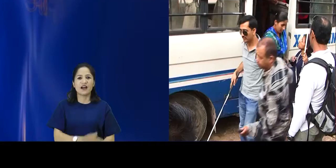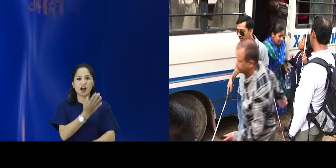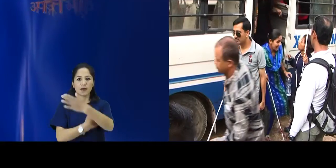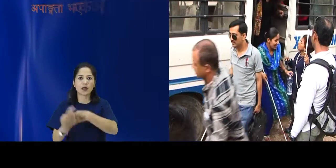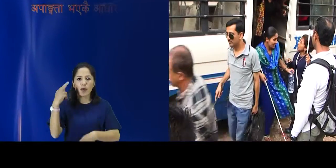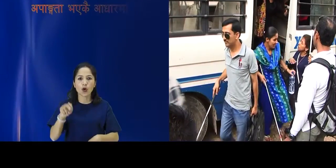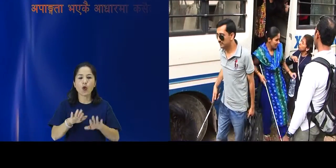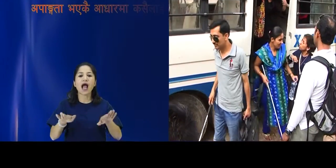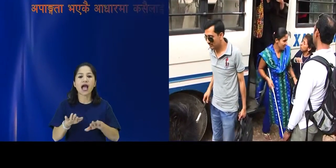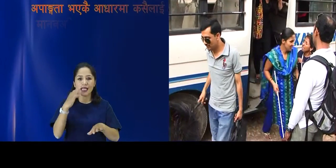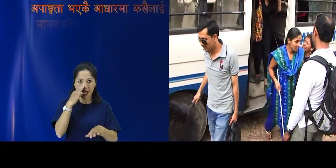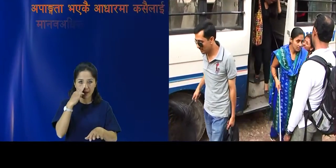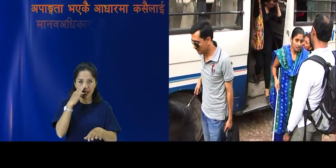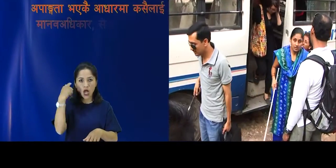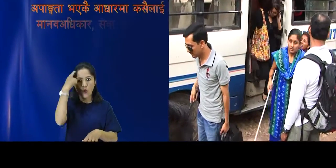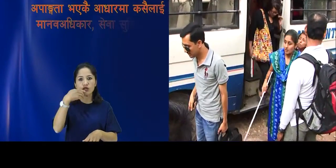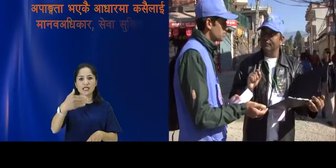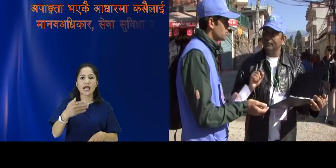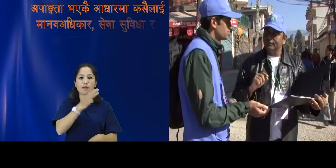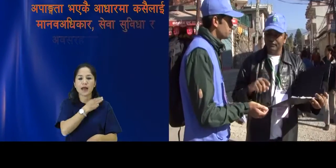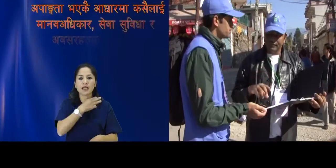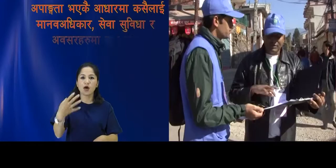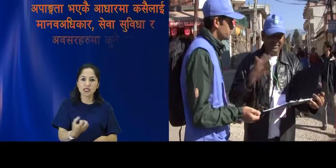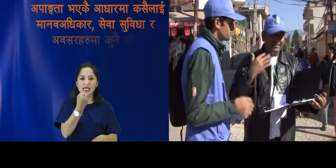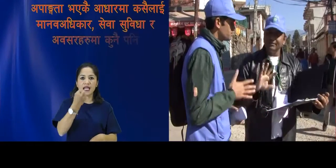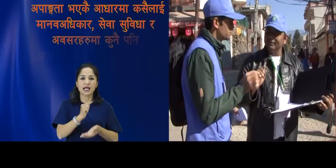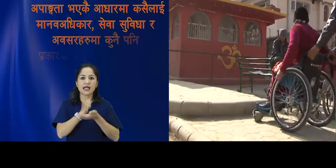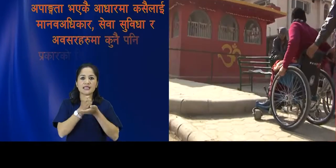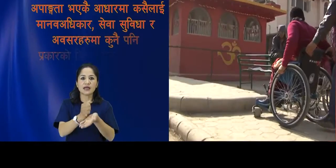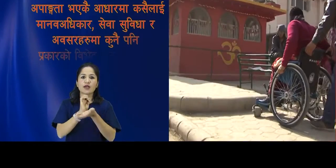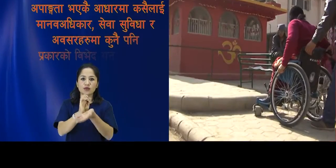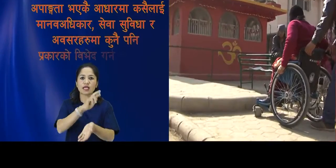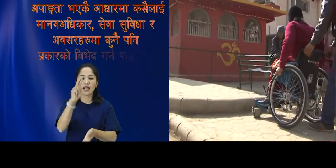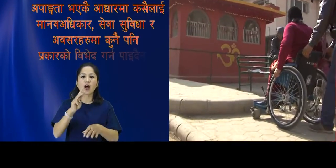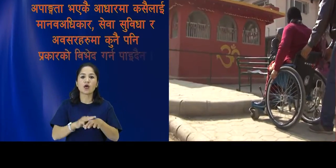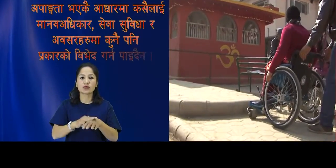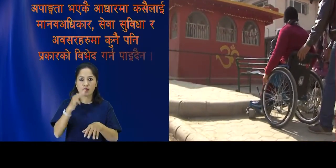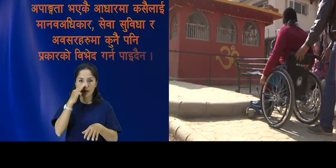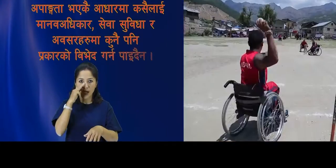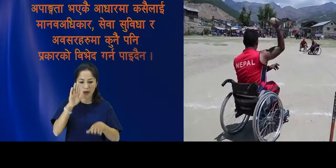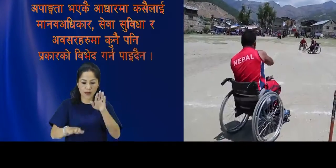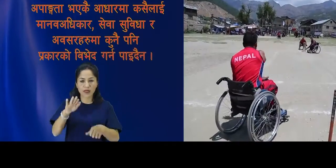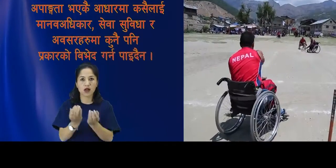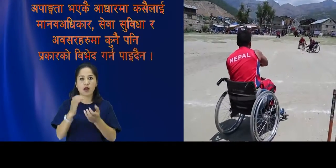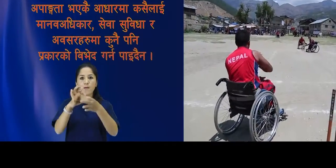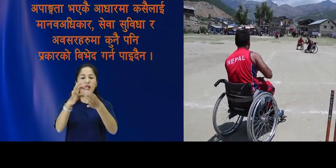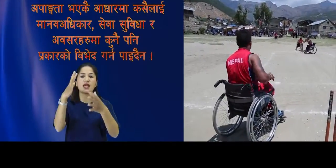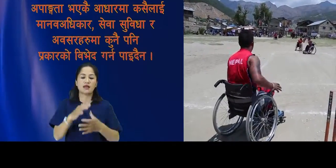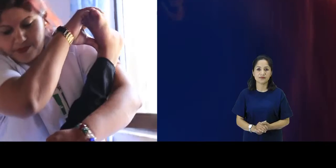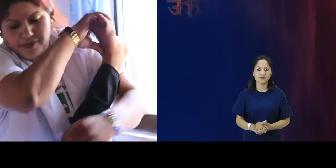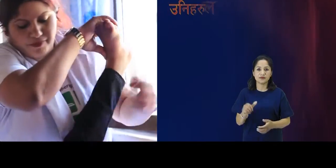अपांगता भएके आधार्मा कसलाई मानव अधिकार सेवा सुबिदार अबसर हरुमा बिभेद गर्ना पाहिं देना